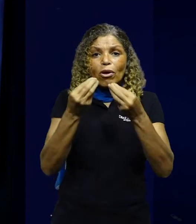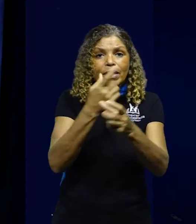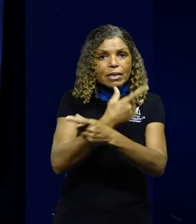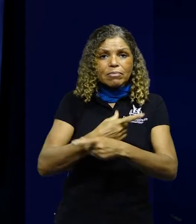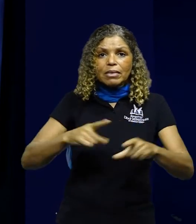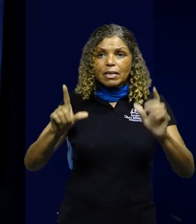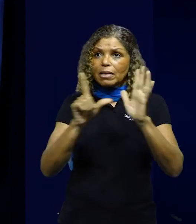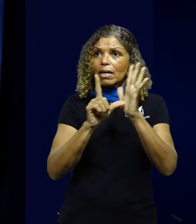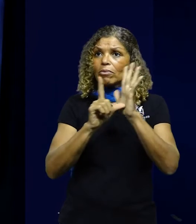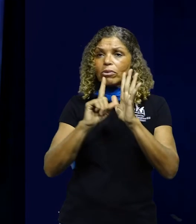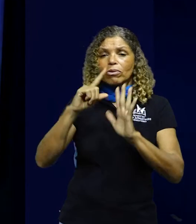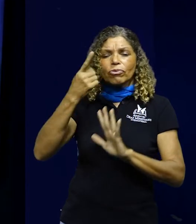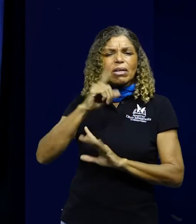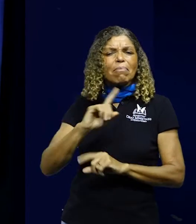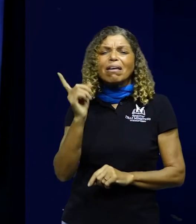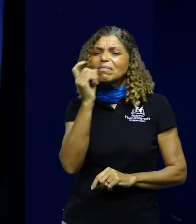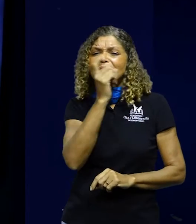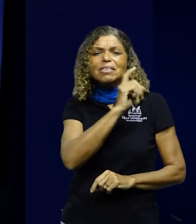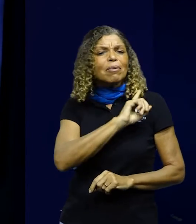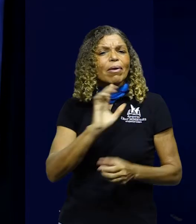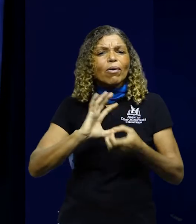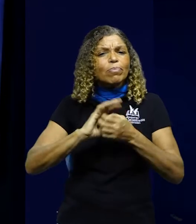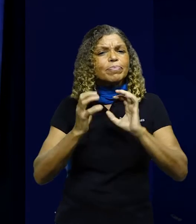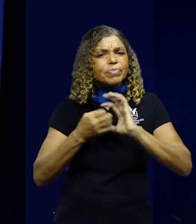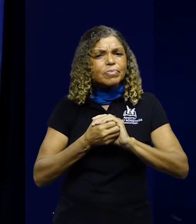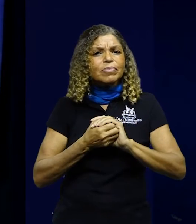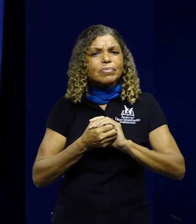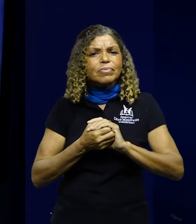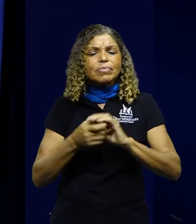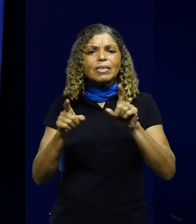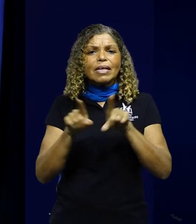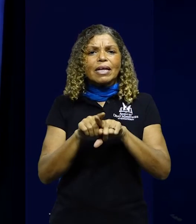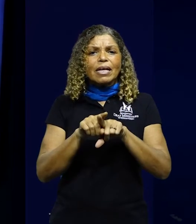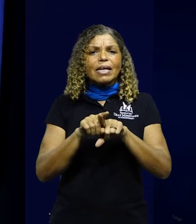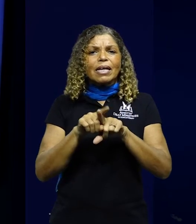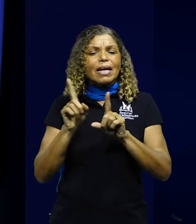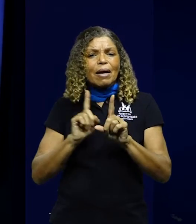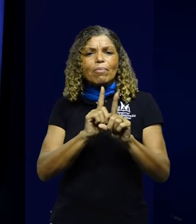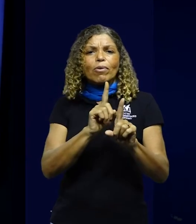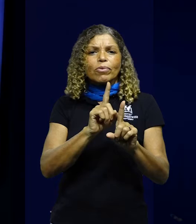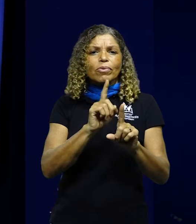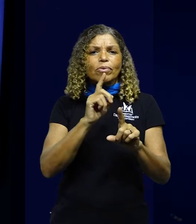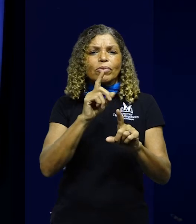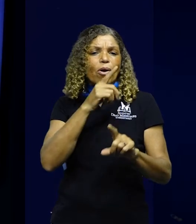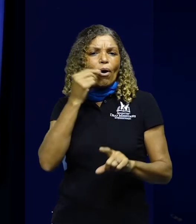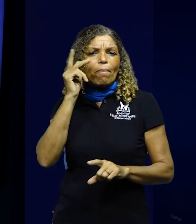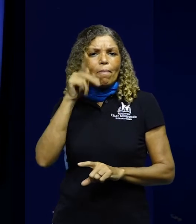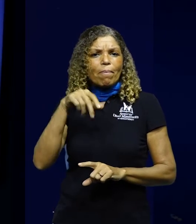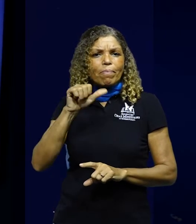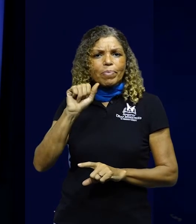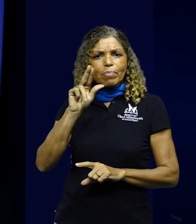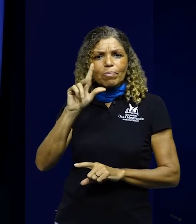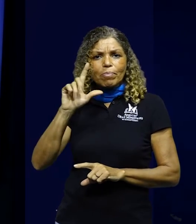de Dieu, elle n'est pas difficile ni compliquée. L'apôtre Paul, lorsqu'il a bien compris ces